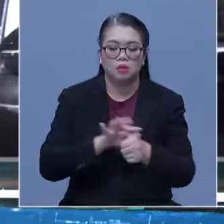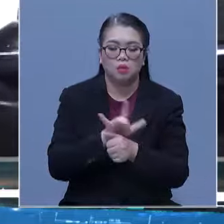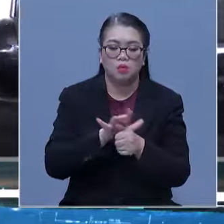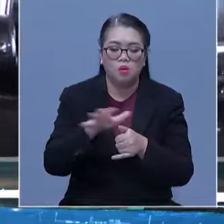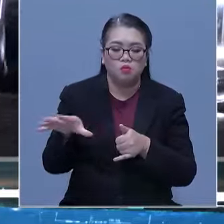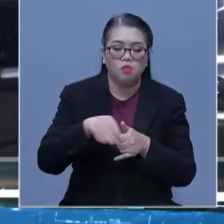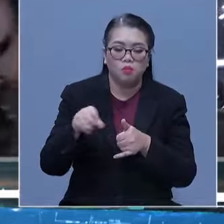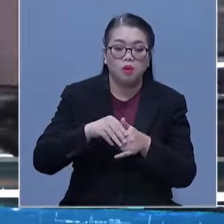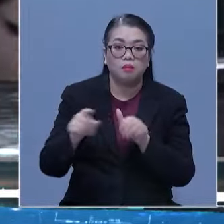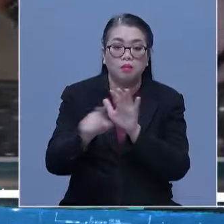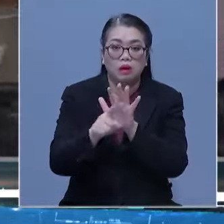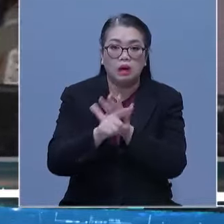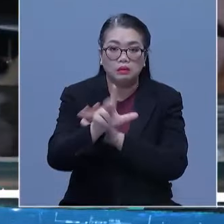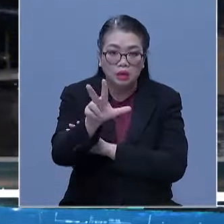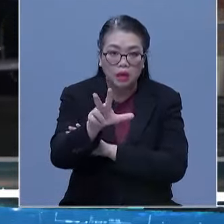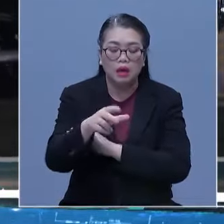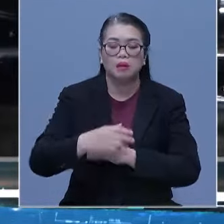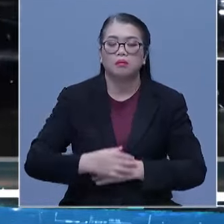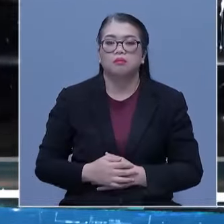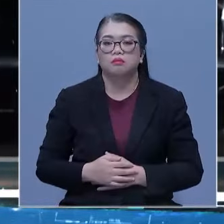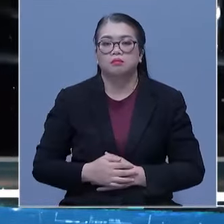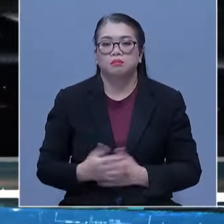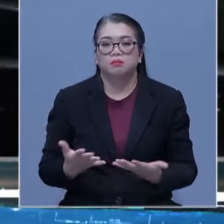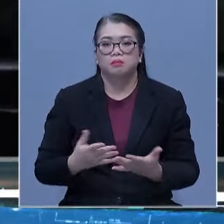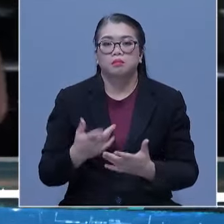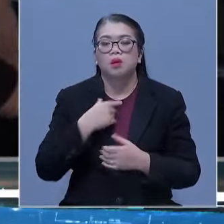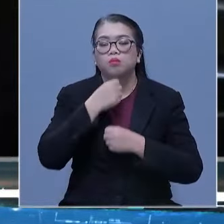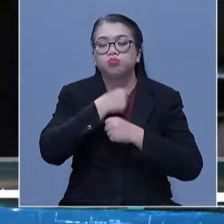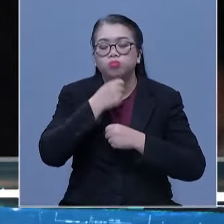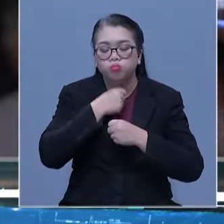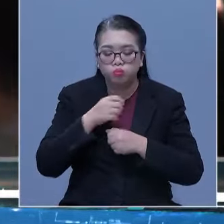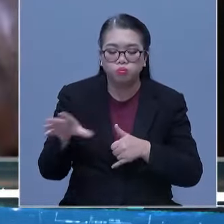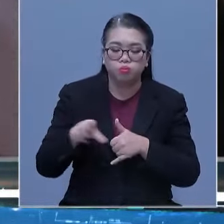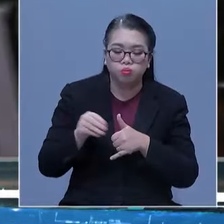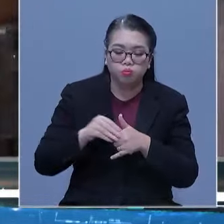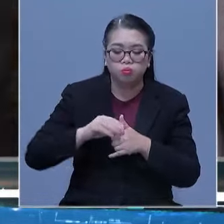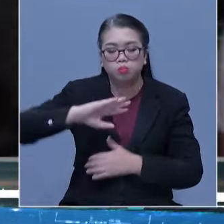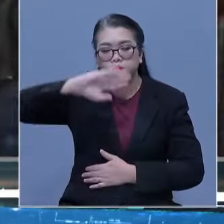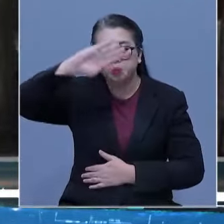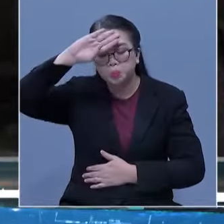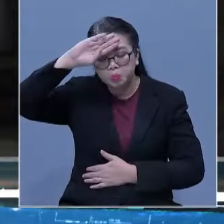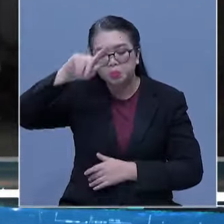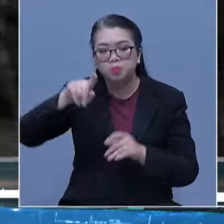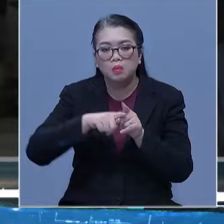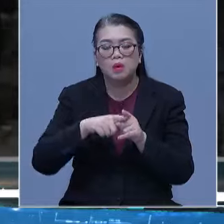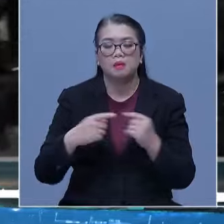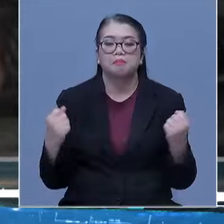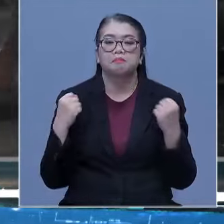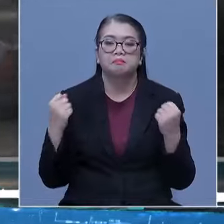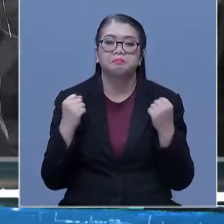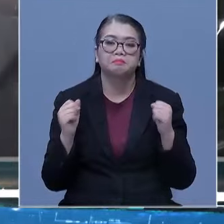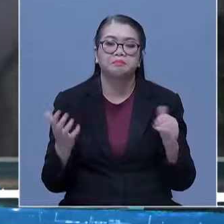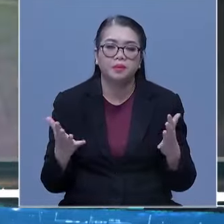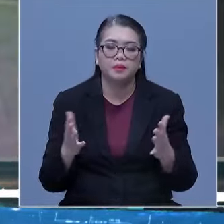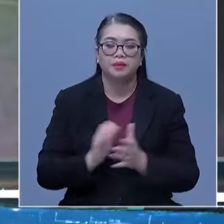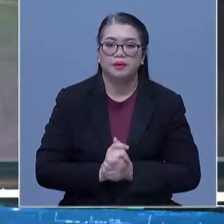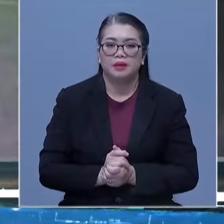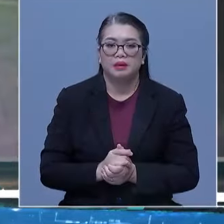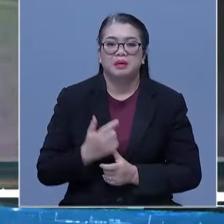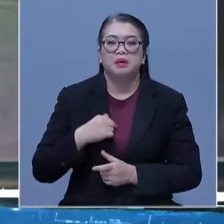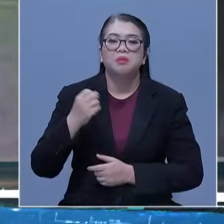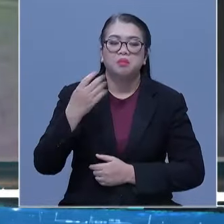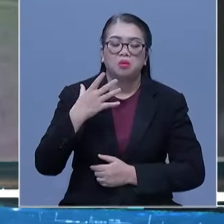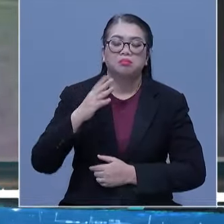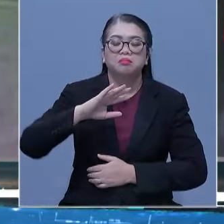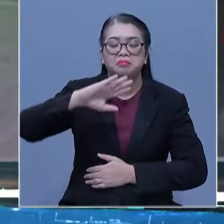ครั้งอือืมเนี่ยนะฮะต้องมีการอธิบายอ่ะด้วยคเป็นผู้สูงอายุแล้วก็ต้องรับการรักษาแบบนี้ก็บว่าอหนักพอ